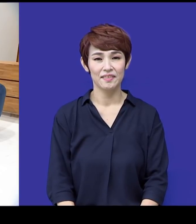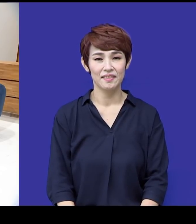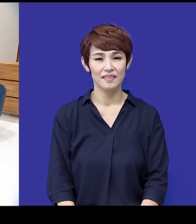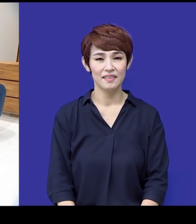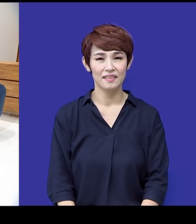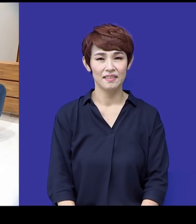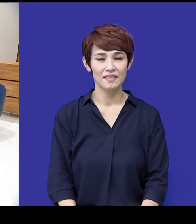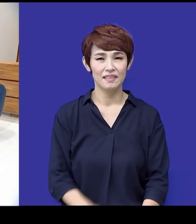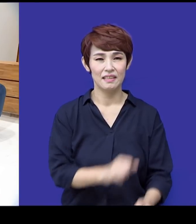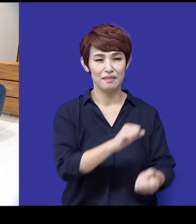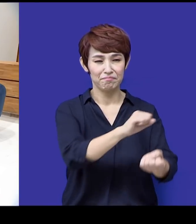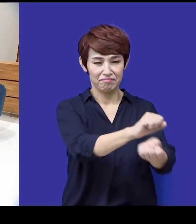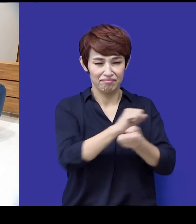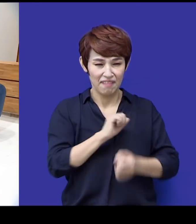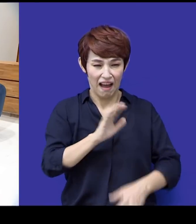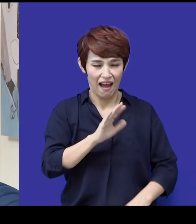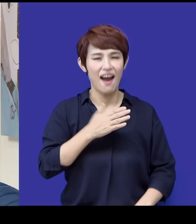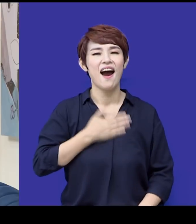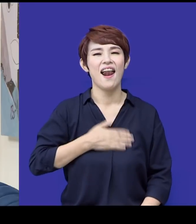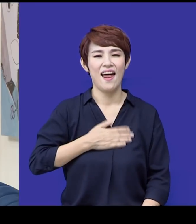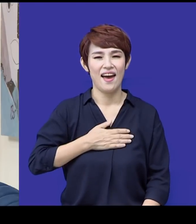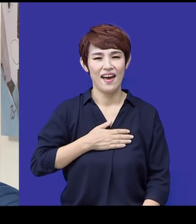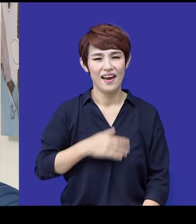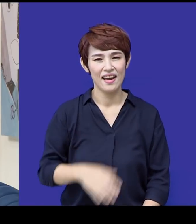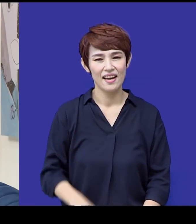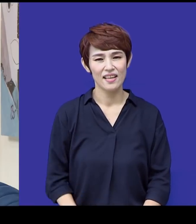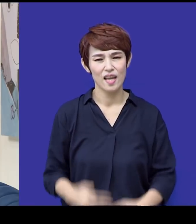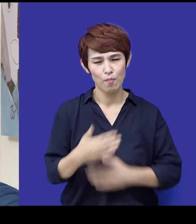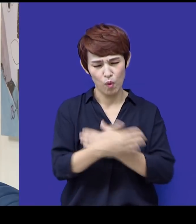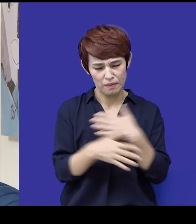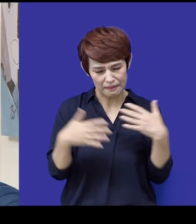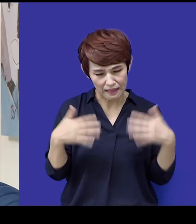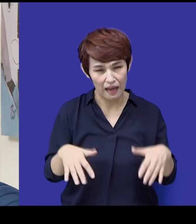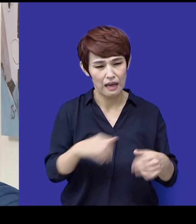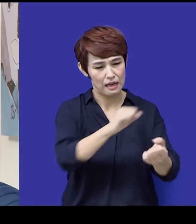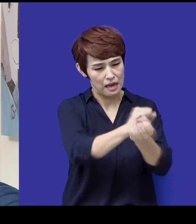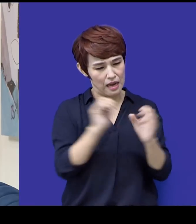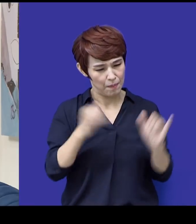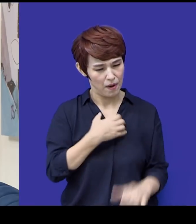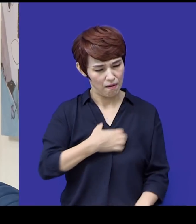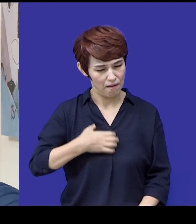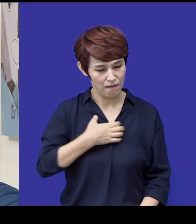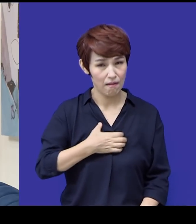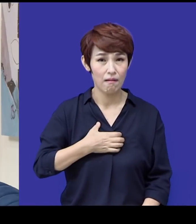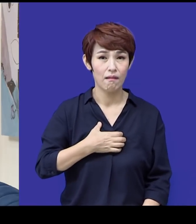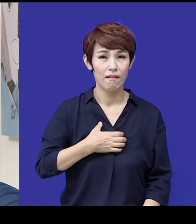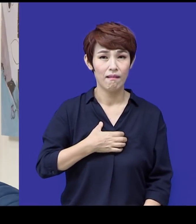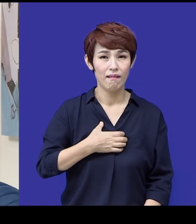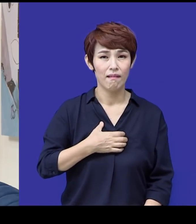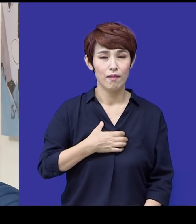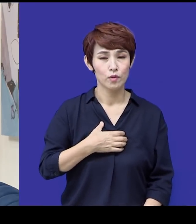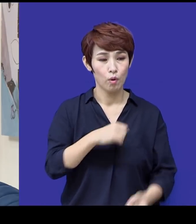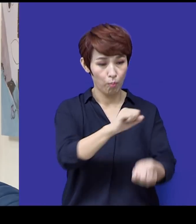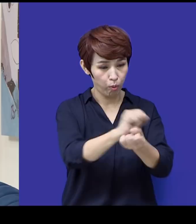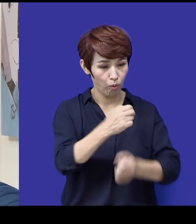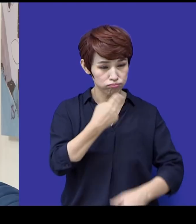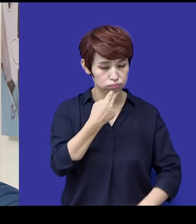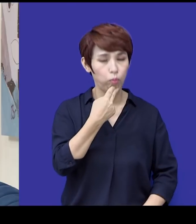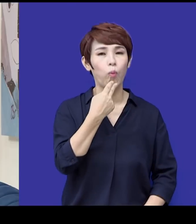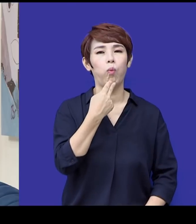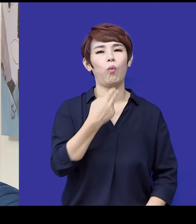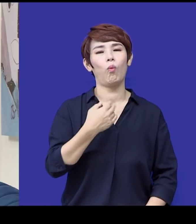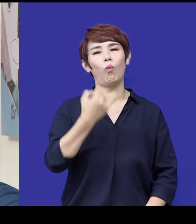쉽게 걸리는 병은 아닌데 나는 예. 워낙 약했기 때문에 걱정은 했지만은 그렇죠, 그렇죠. 그거는 그래도 안 걸렸으니까 이제 예.